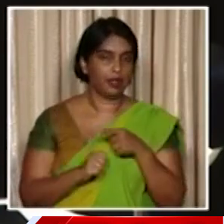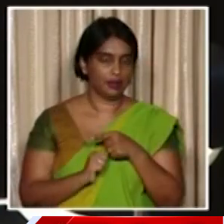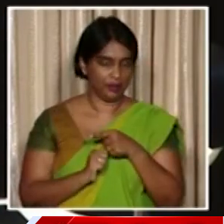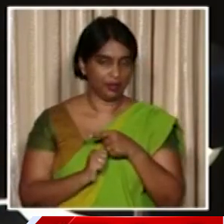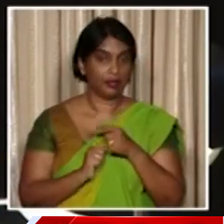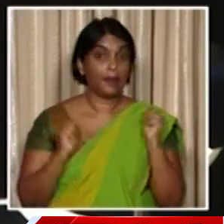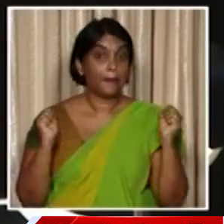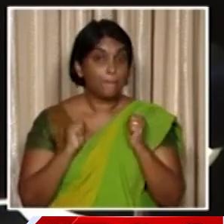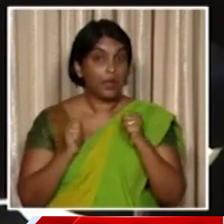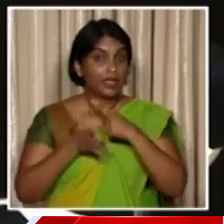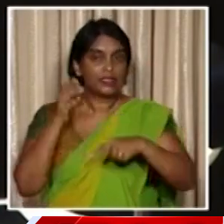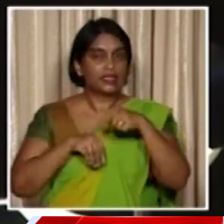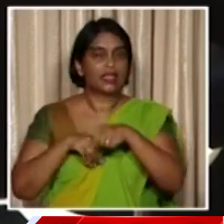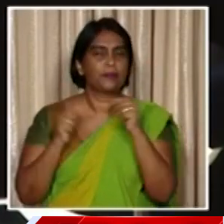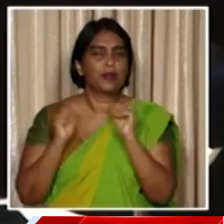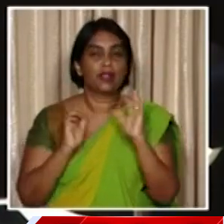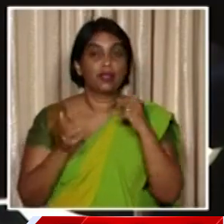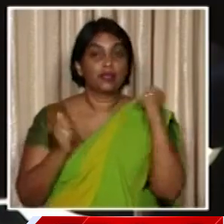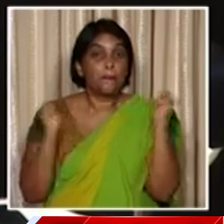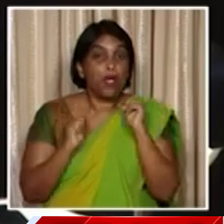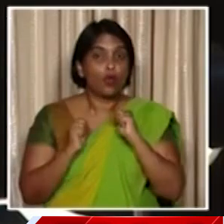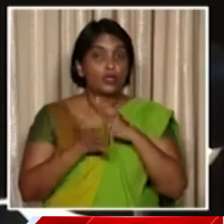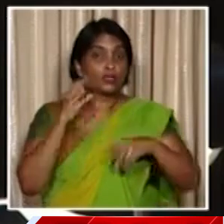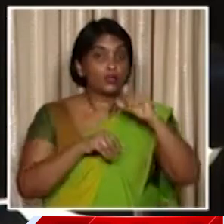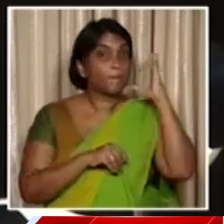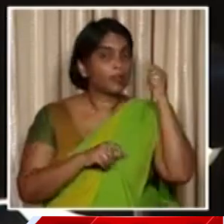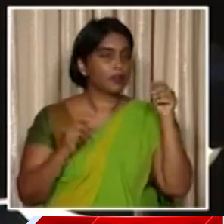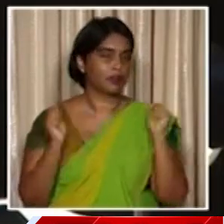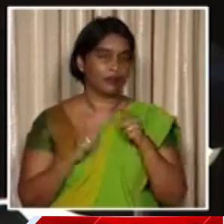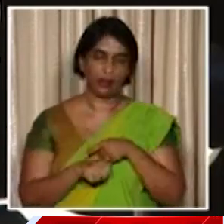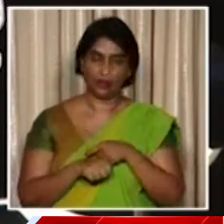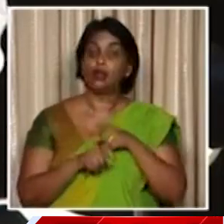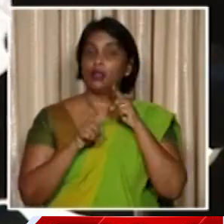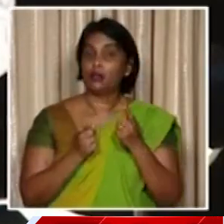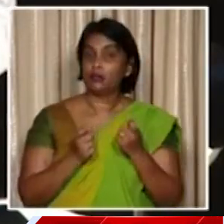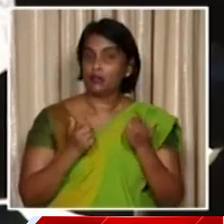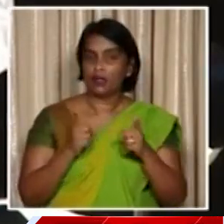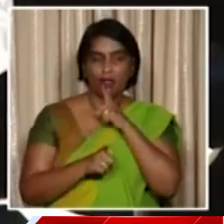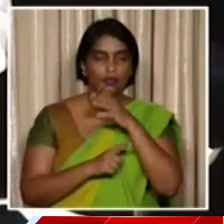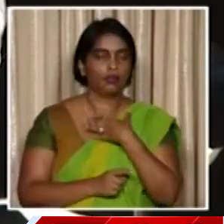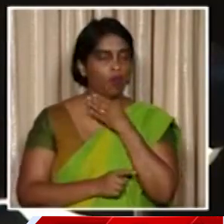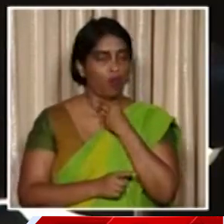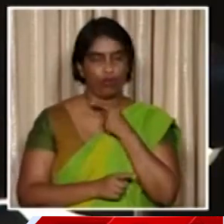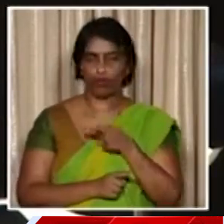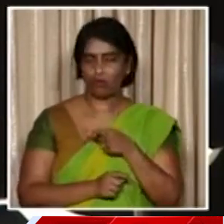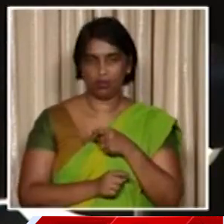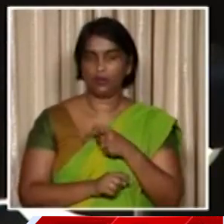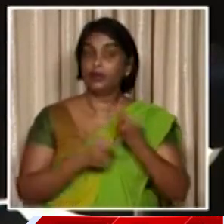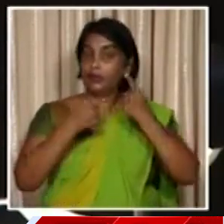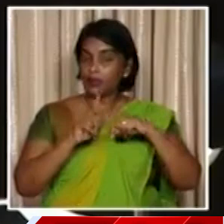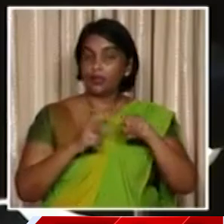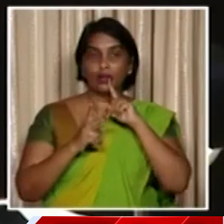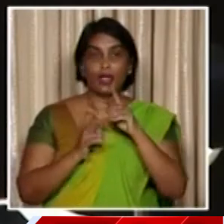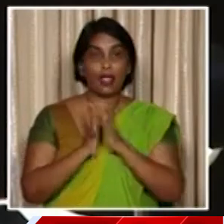මේ බය ඡන්දෙට නෙවෙයි මේ බය ඡන්ද ප්‍රතිඵලයට. ඒ නිසා මේ සල්ලි නැහැ කියන කතාව බොරුව. ඊළඟ කියනවා මේ